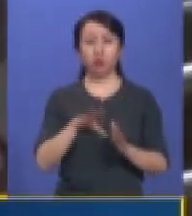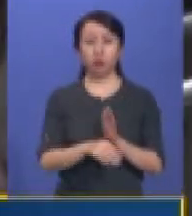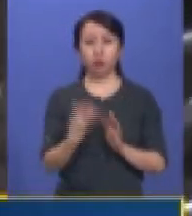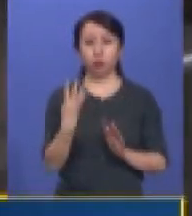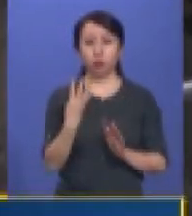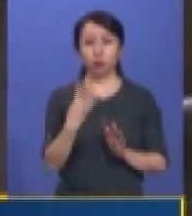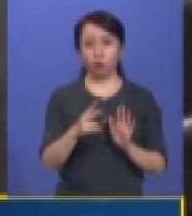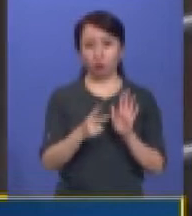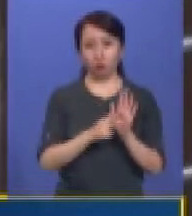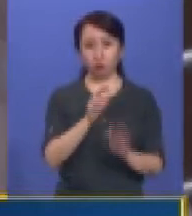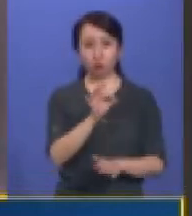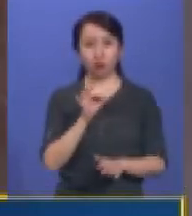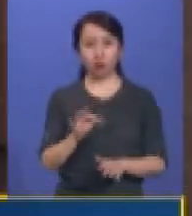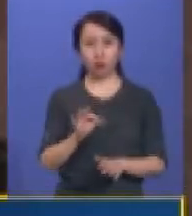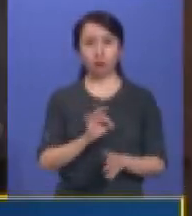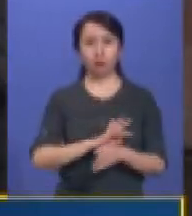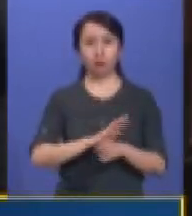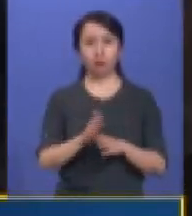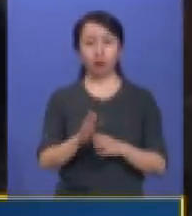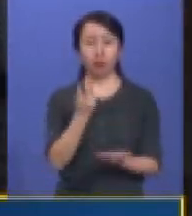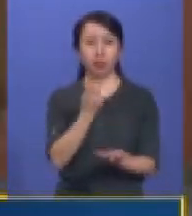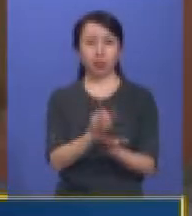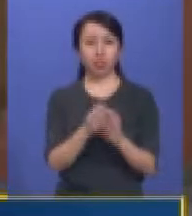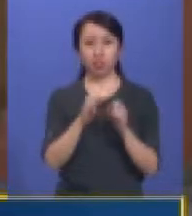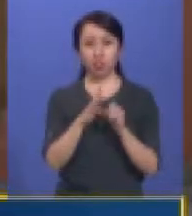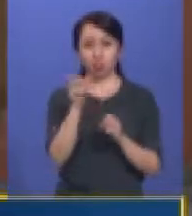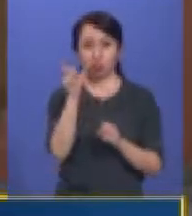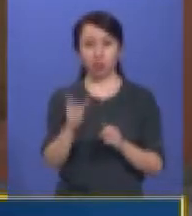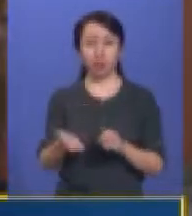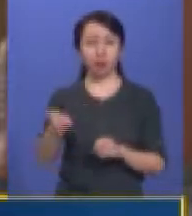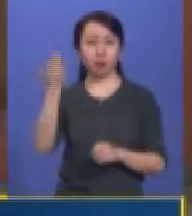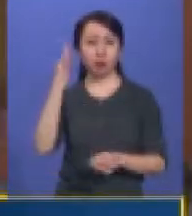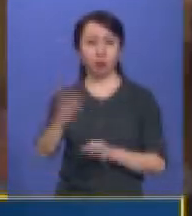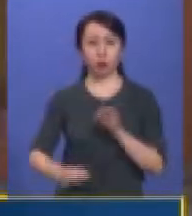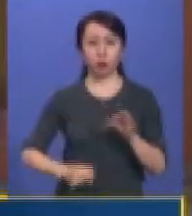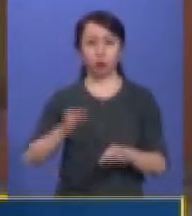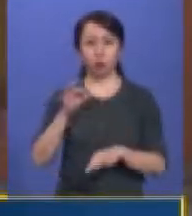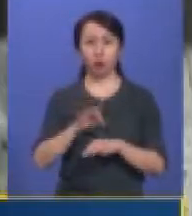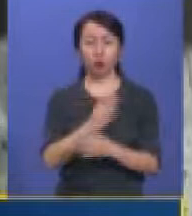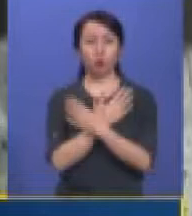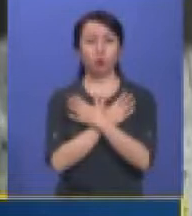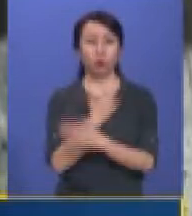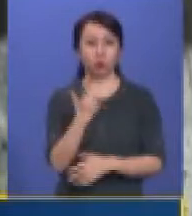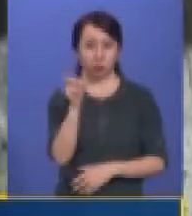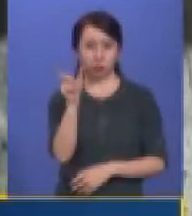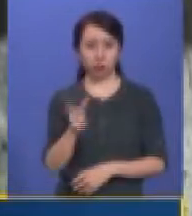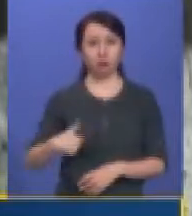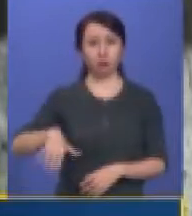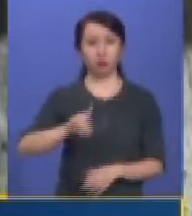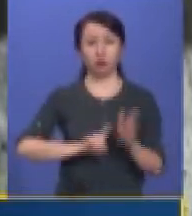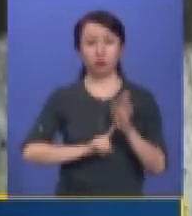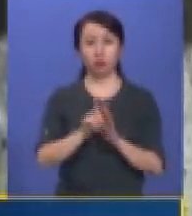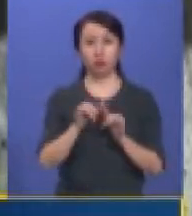составляет 48%. В карантинном лежат 14 человек. За прошедшие сутки от болезни скончались 3 человека, а всего с